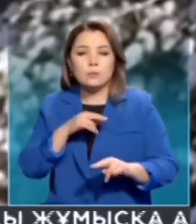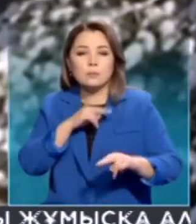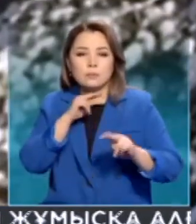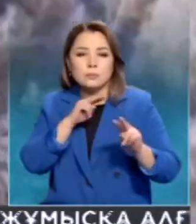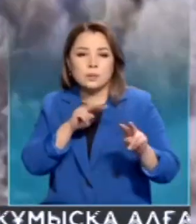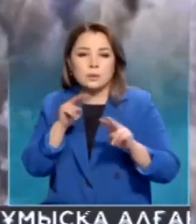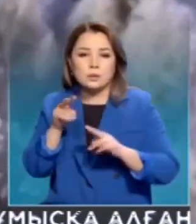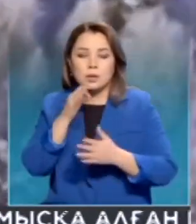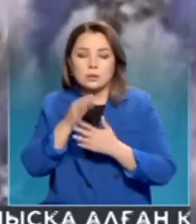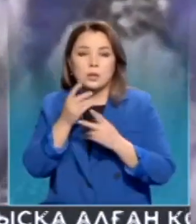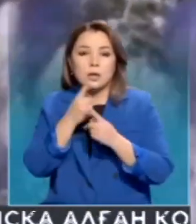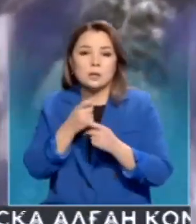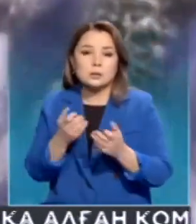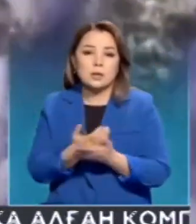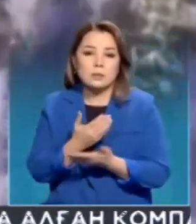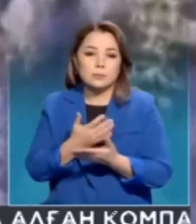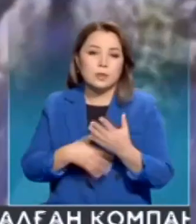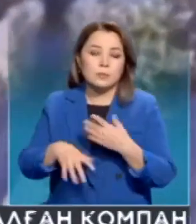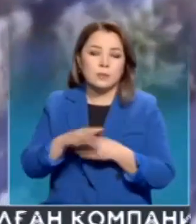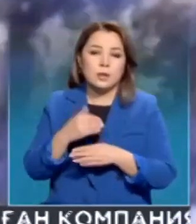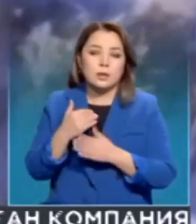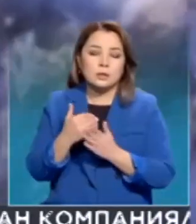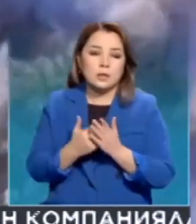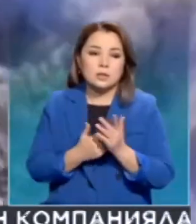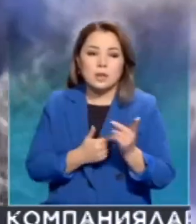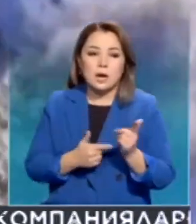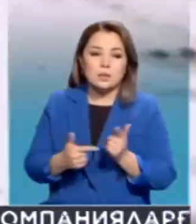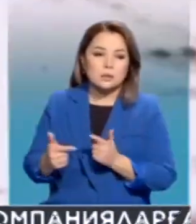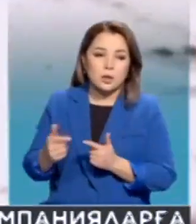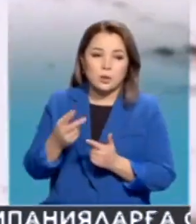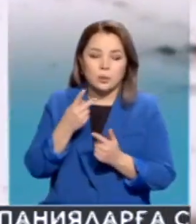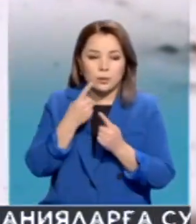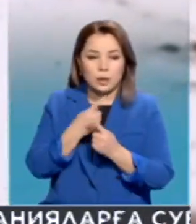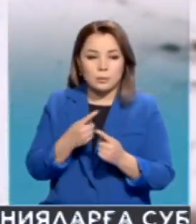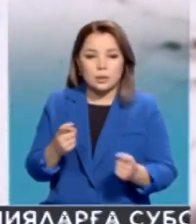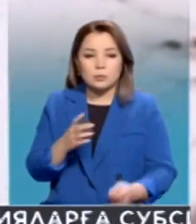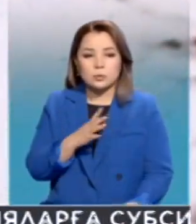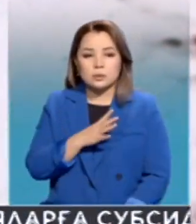басты назарда ұстайтынын ескертіп, барлық сценарийлерге дайындалып жатқанын хабарлап отыр.